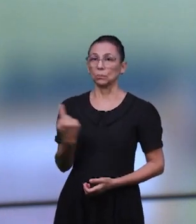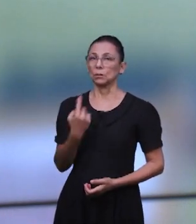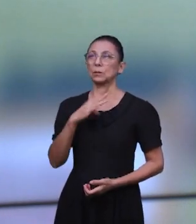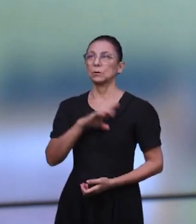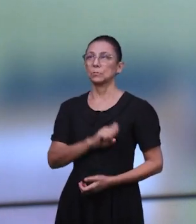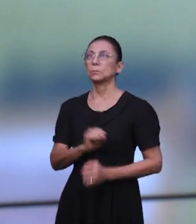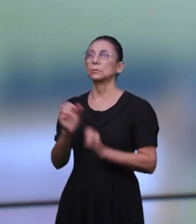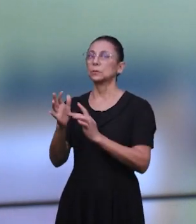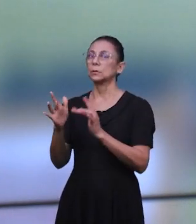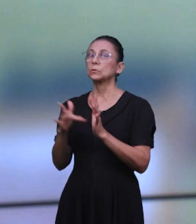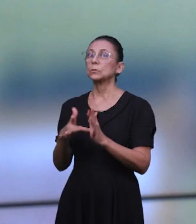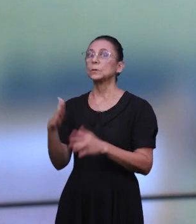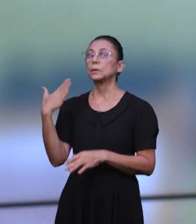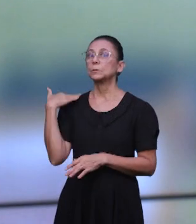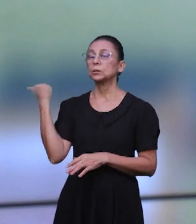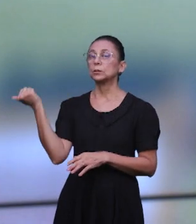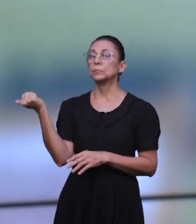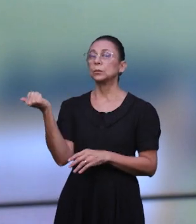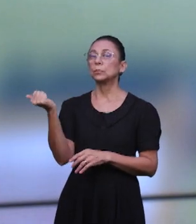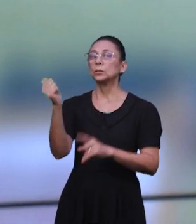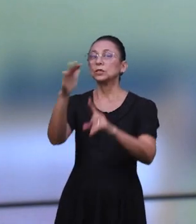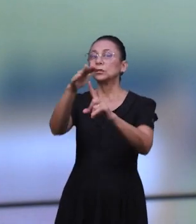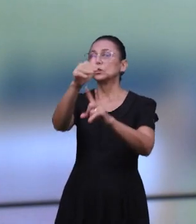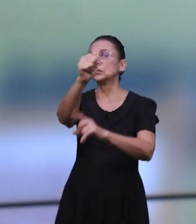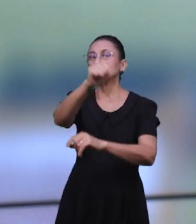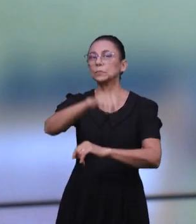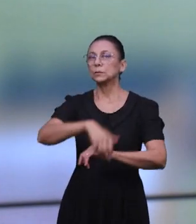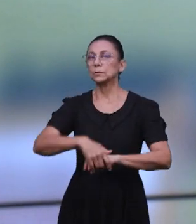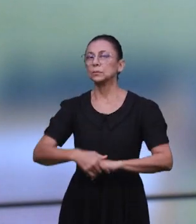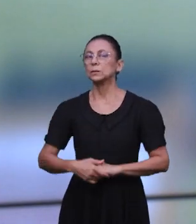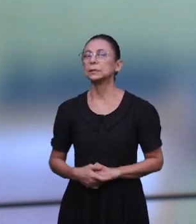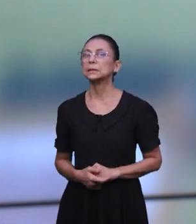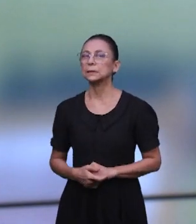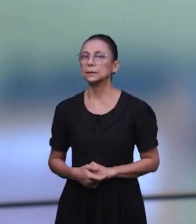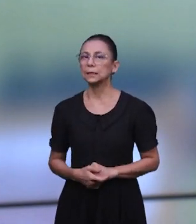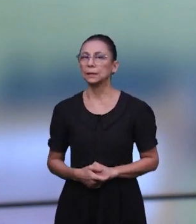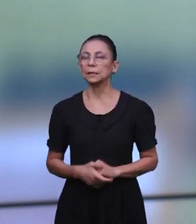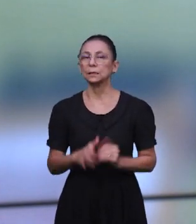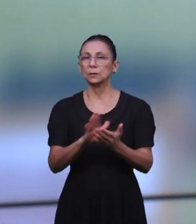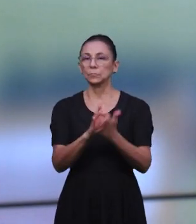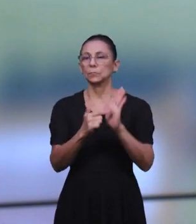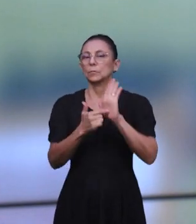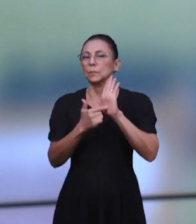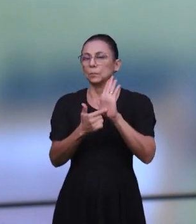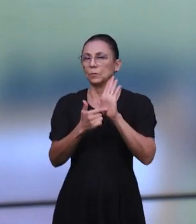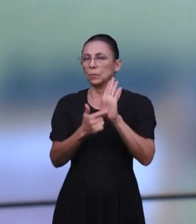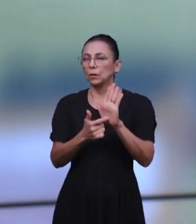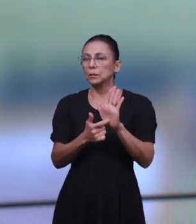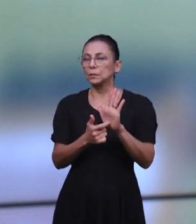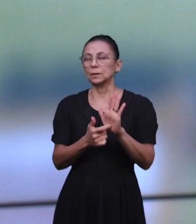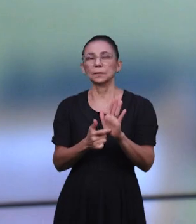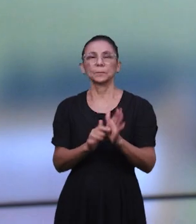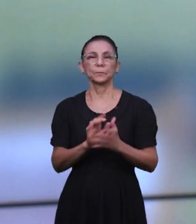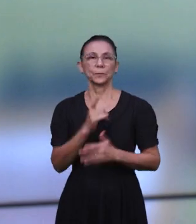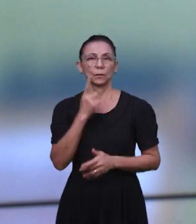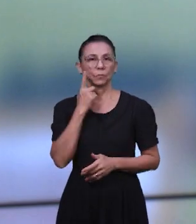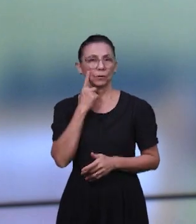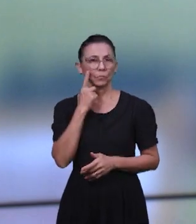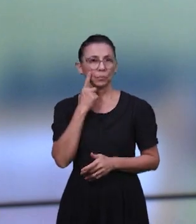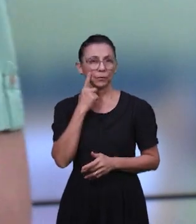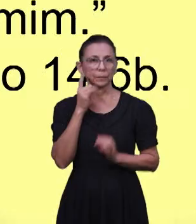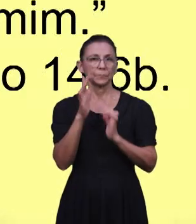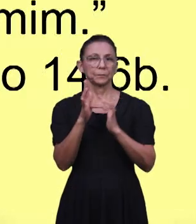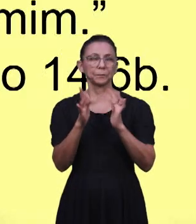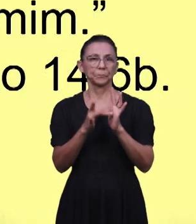appelés pour suivre. Jésus a laissé un appel enregistré dans sa parole quand il a dit, nous allons lire un texte